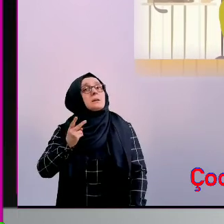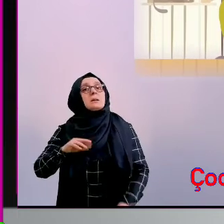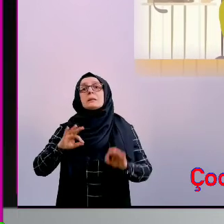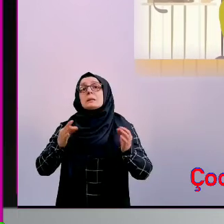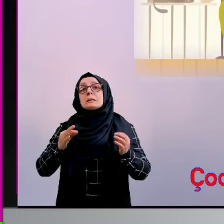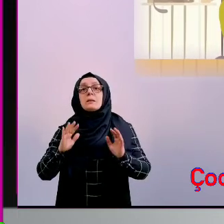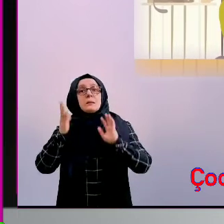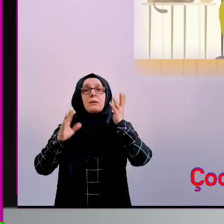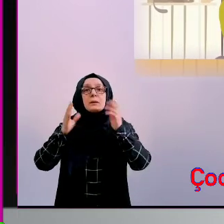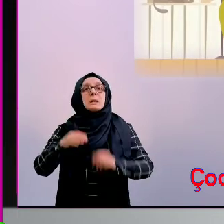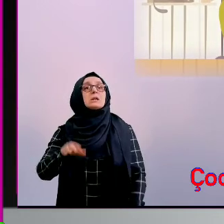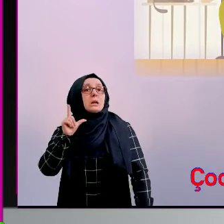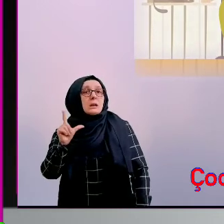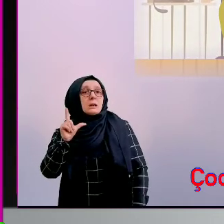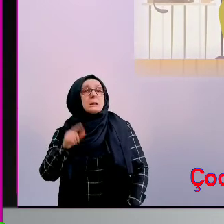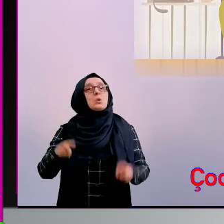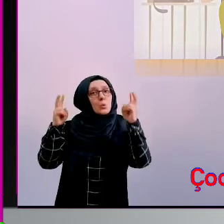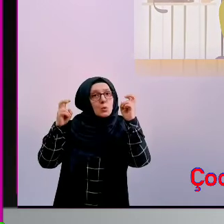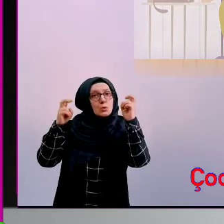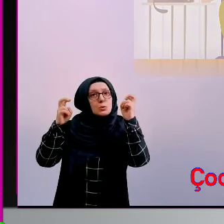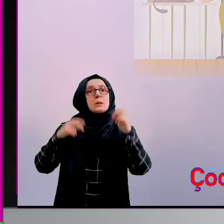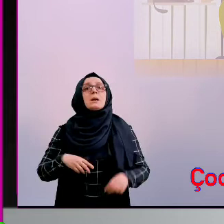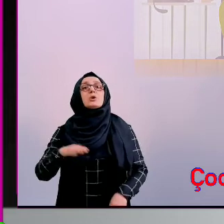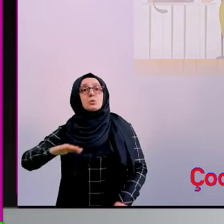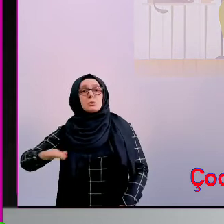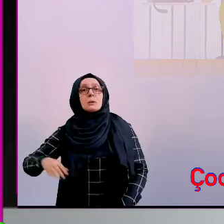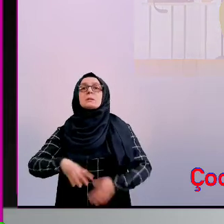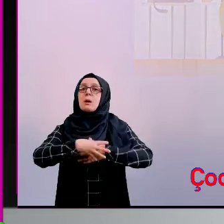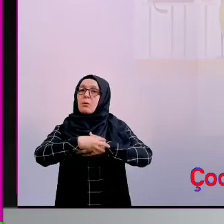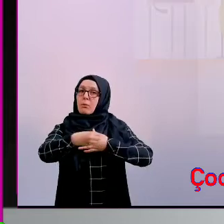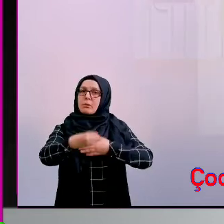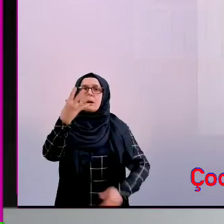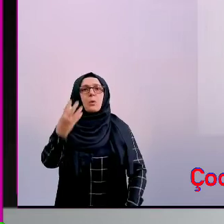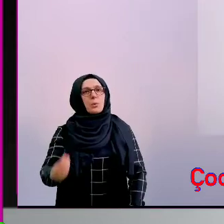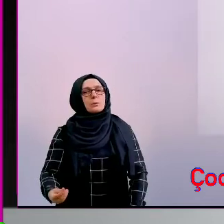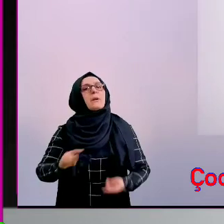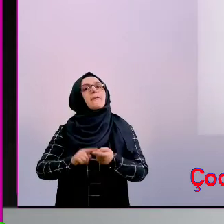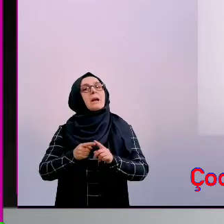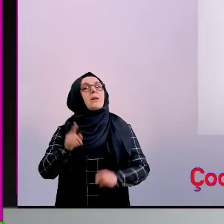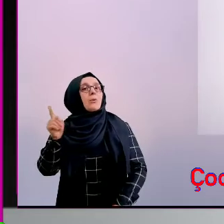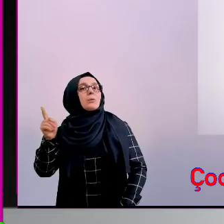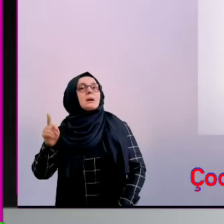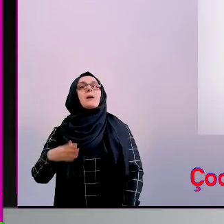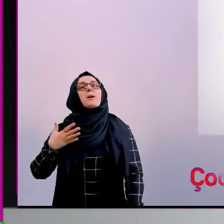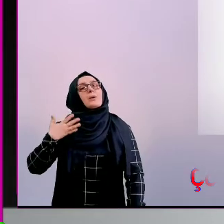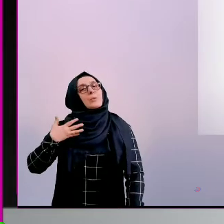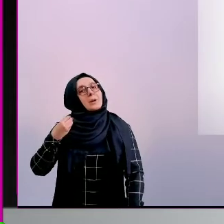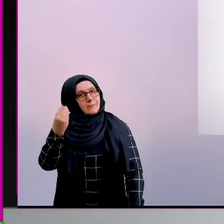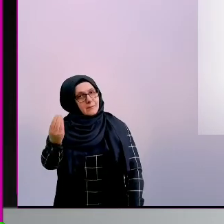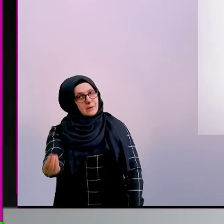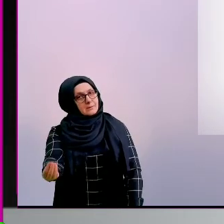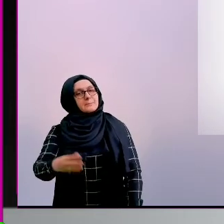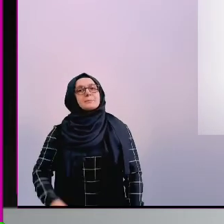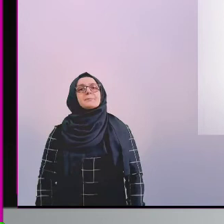konusunda çocuklarınıza örnek olun. Sizin bu zorlu yaşam olayıyla başarılı bir şekilde baş ettiğinizi görmek çocuklarınıza